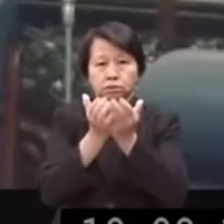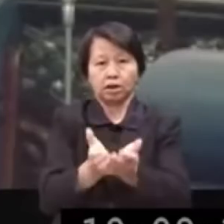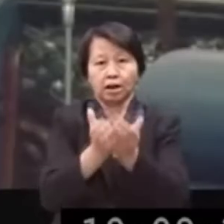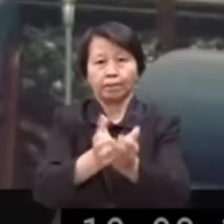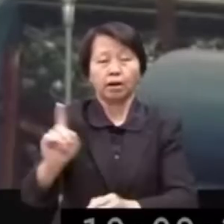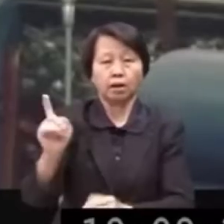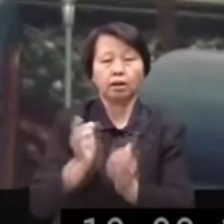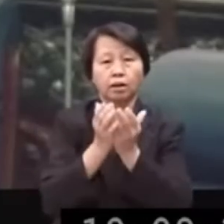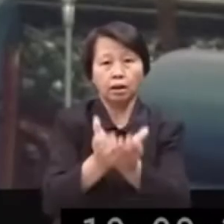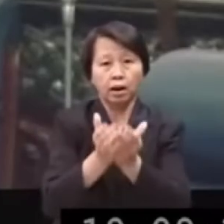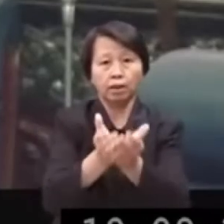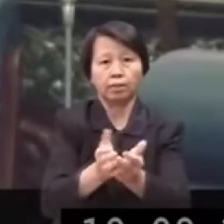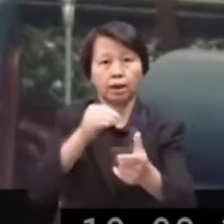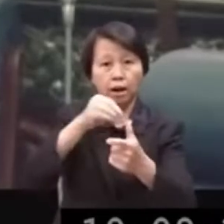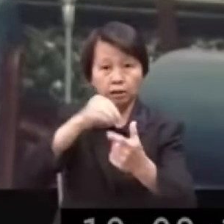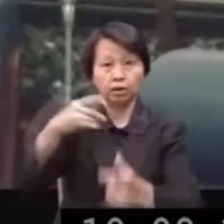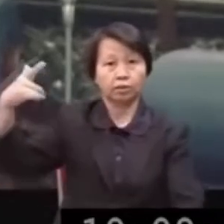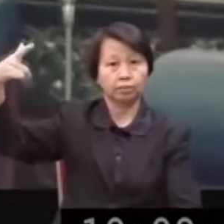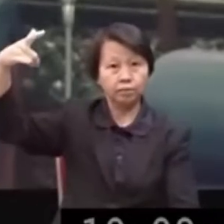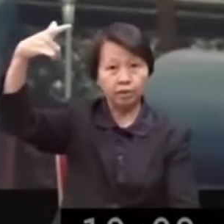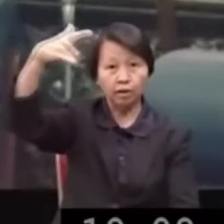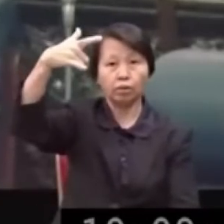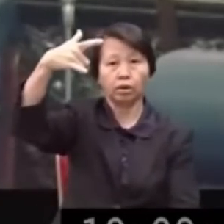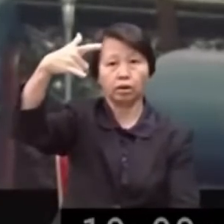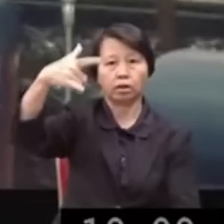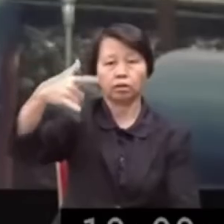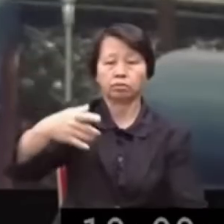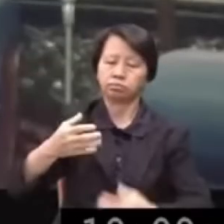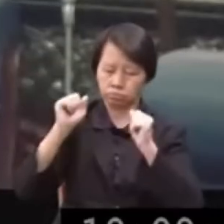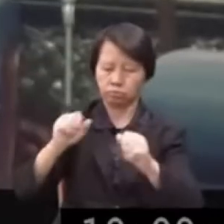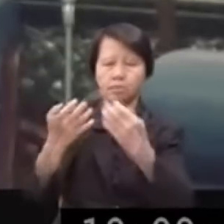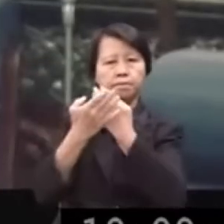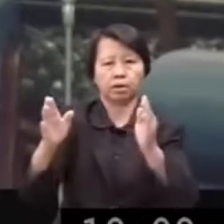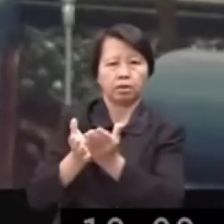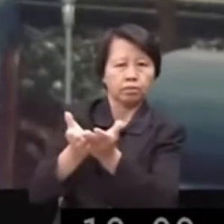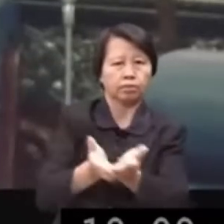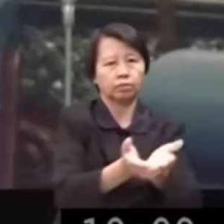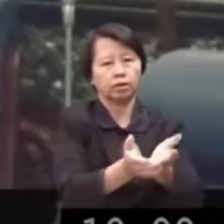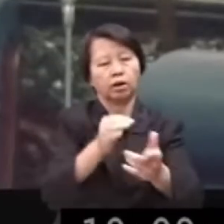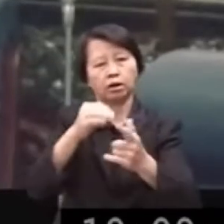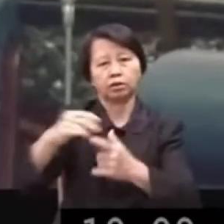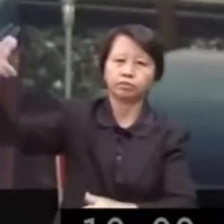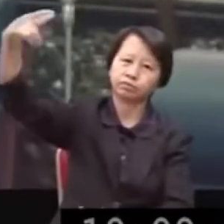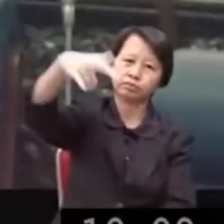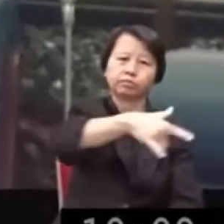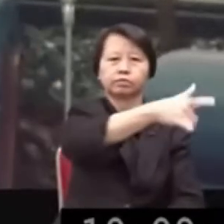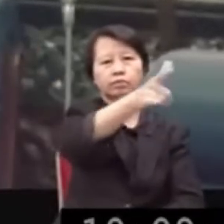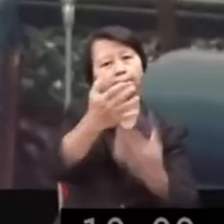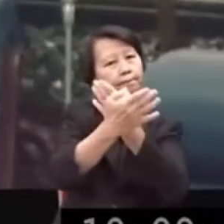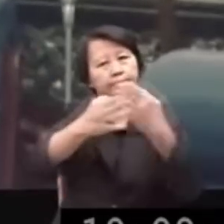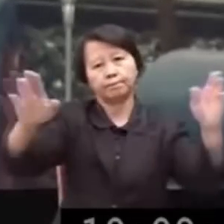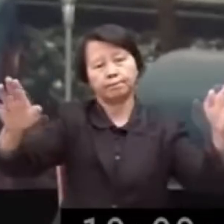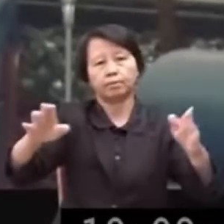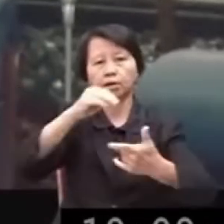mana-mana kapal ataupun pesawat diberi kebebasan pelayaran atau penerangan penerbangan